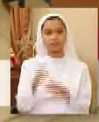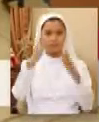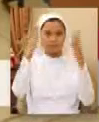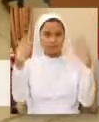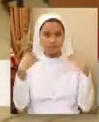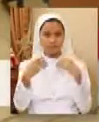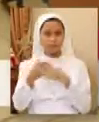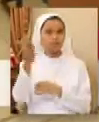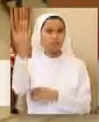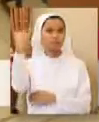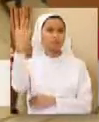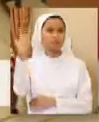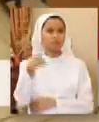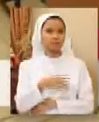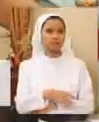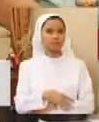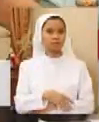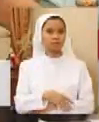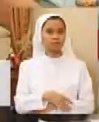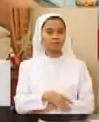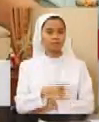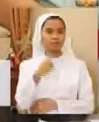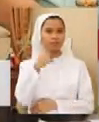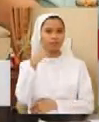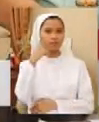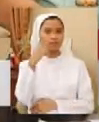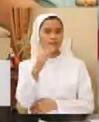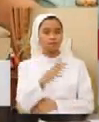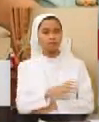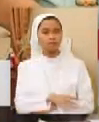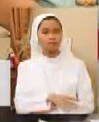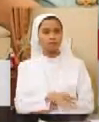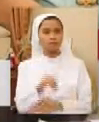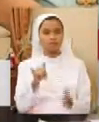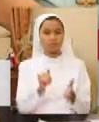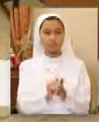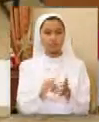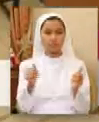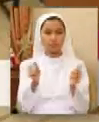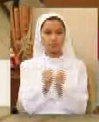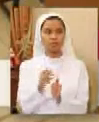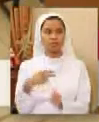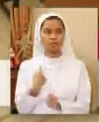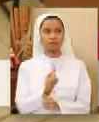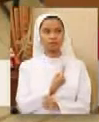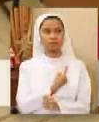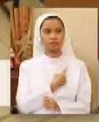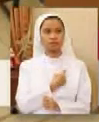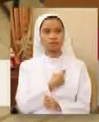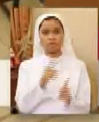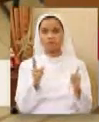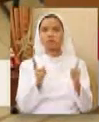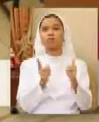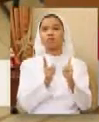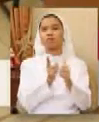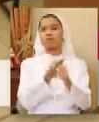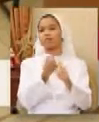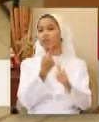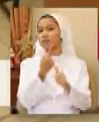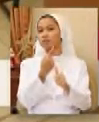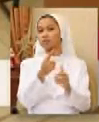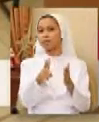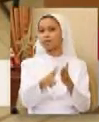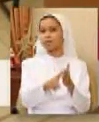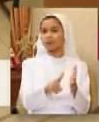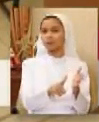yung mga nakasama natin, mga deaf and blind, ano yung lesson na naibigay po sa inyo? Oh, yes, pinaka-importanting lesson, sister, niya,